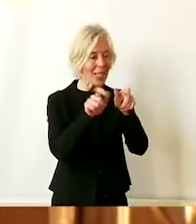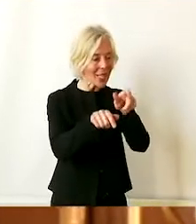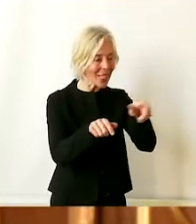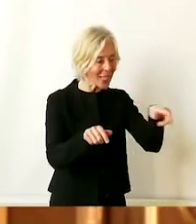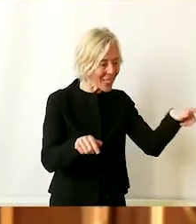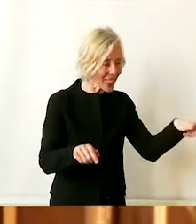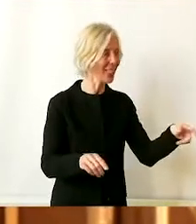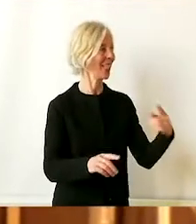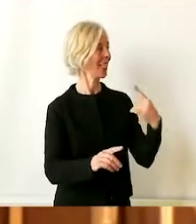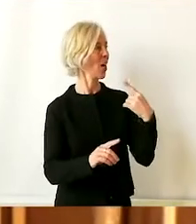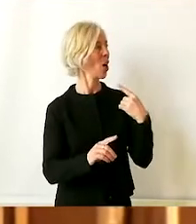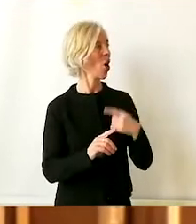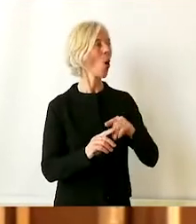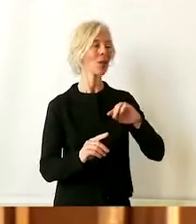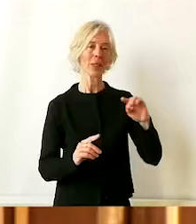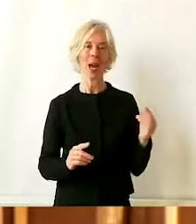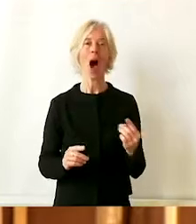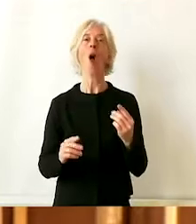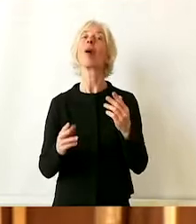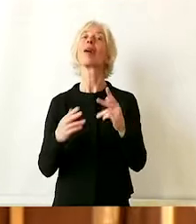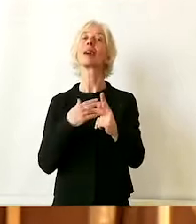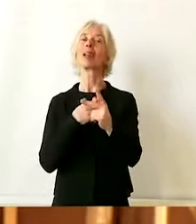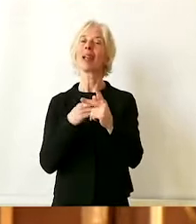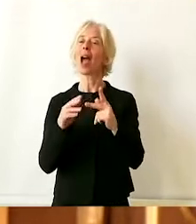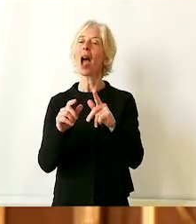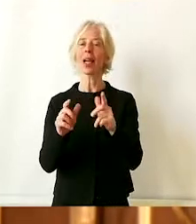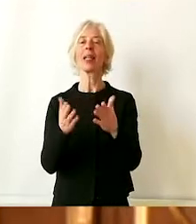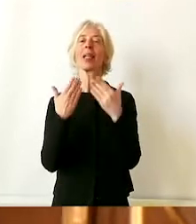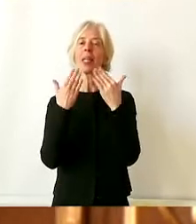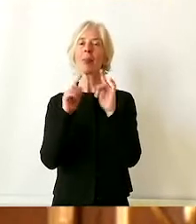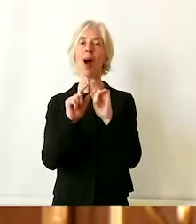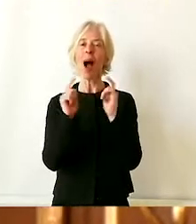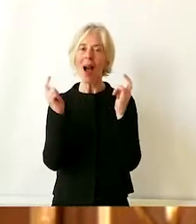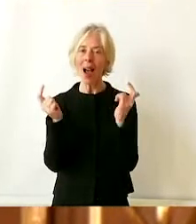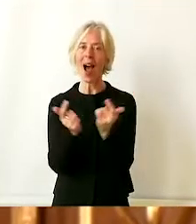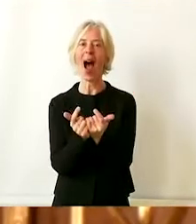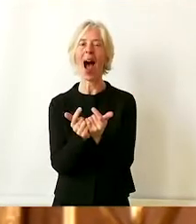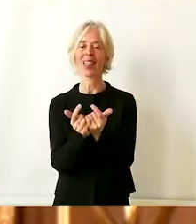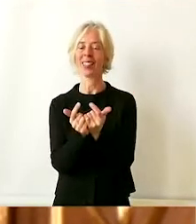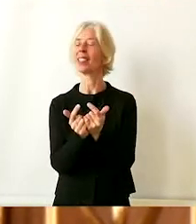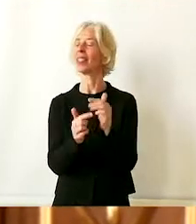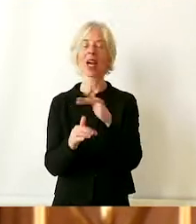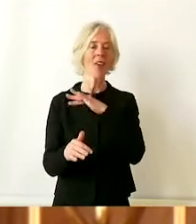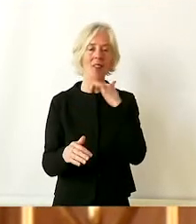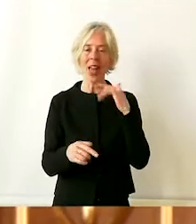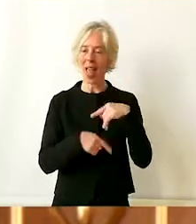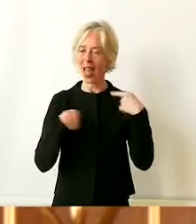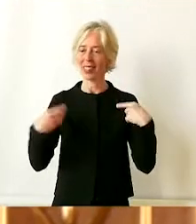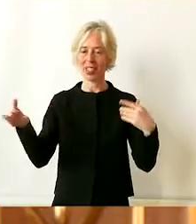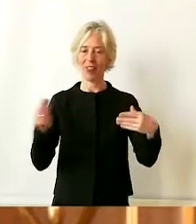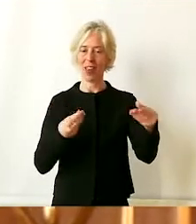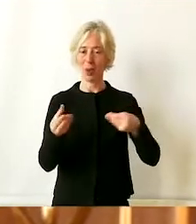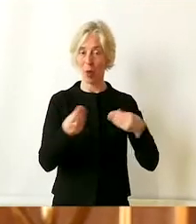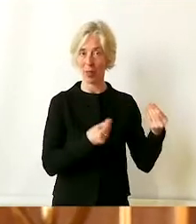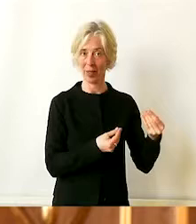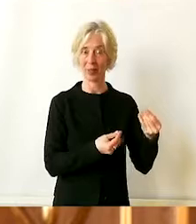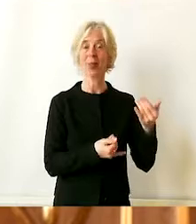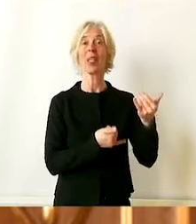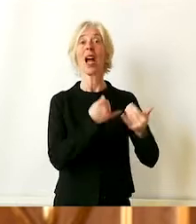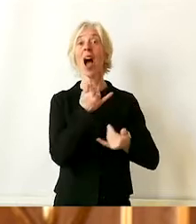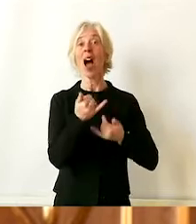zuvorderst, liebe Teilnehmende im Augsburger Klimapakt, auch von meiner Seite ein herzliches Willkommen. Frau Oberbürgermeisterin hat es gesagt, Klimaschutz ist